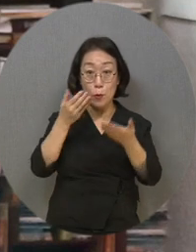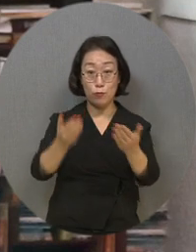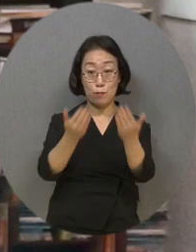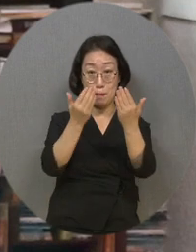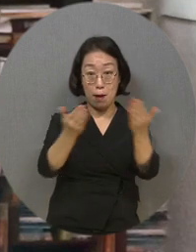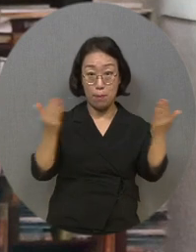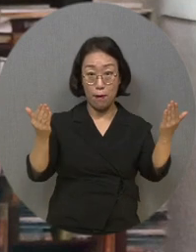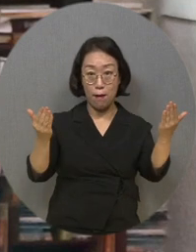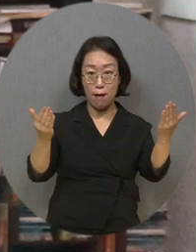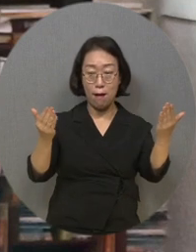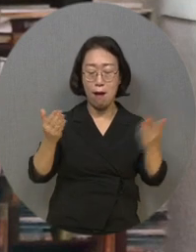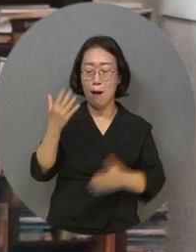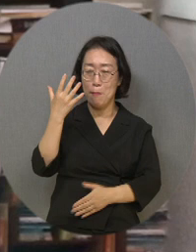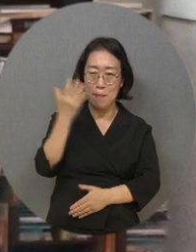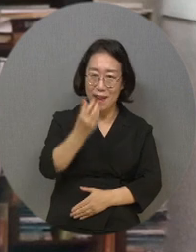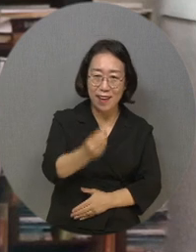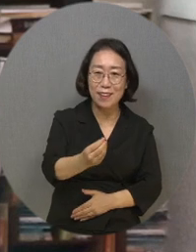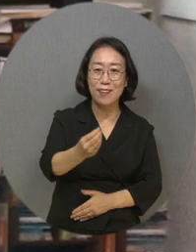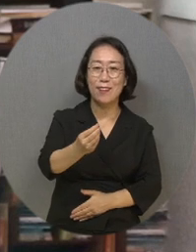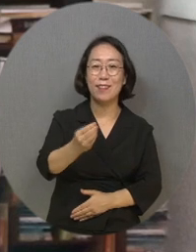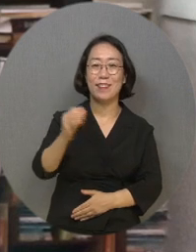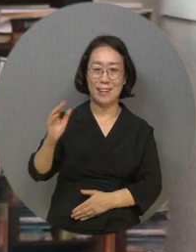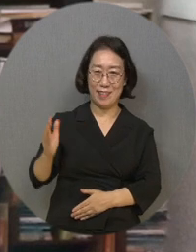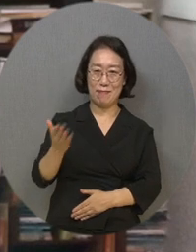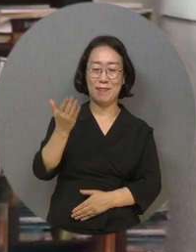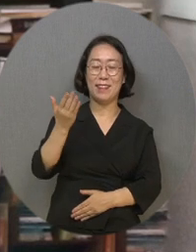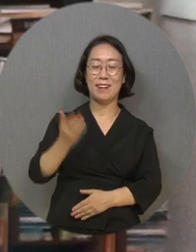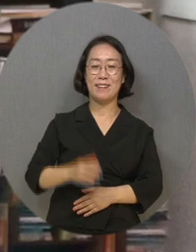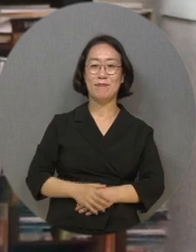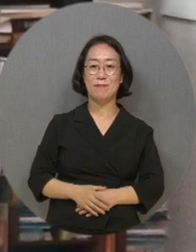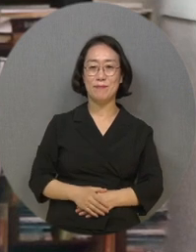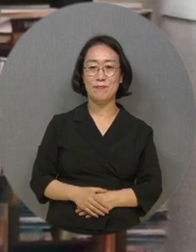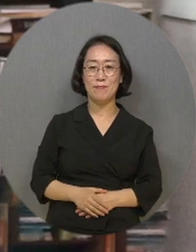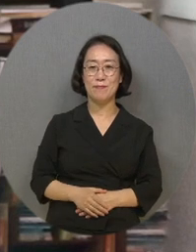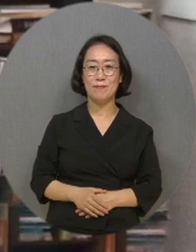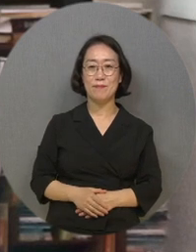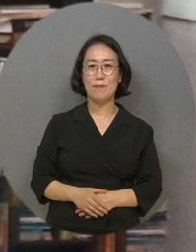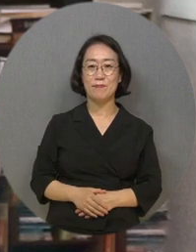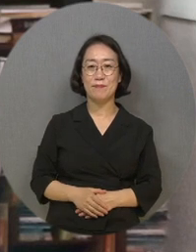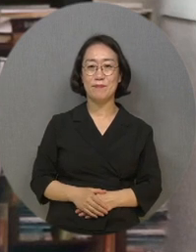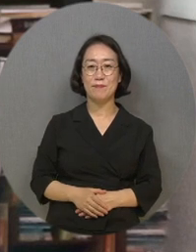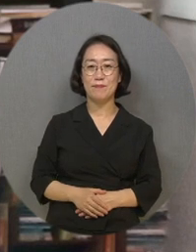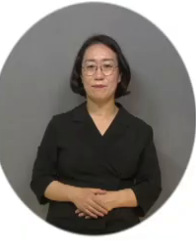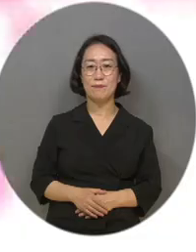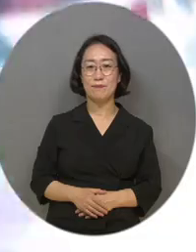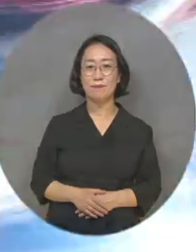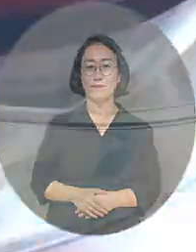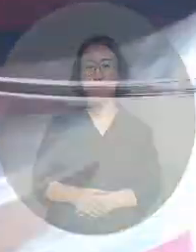한국화의 매력 속으로 빠져들게 합니다. 복지TV 뉴스 배은아입니다.